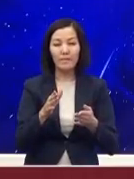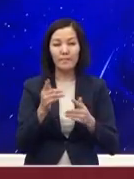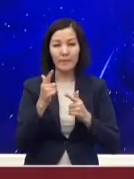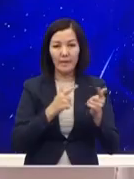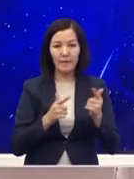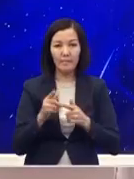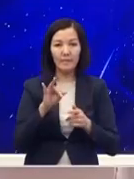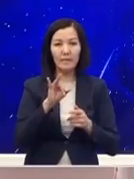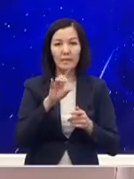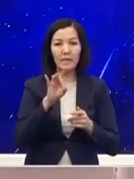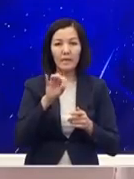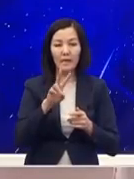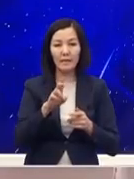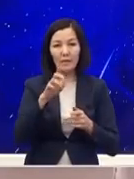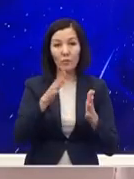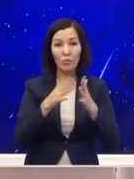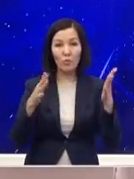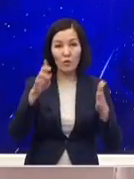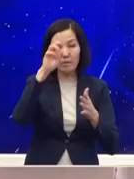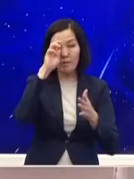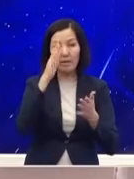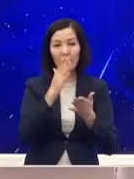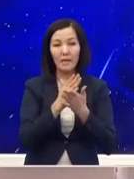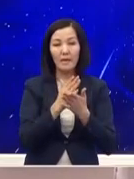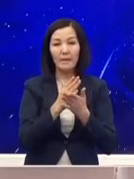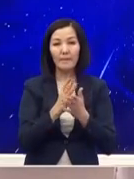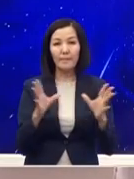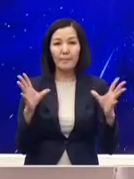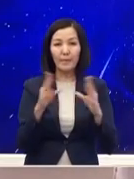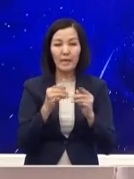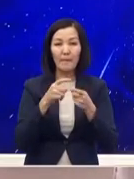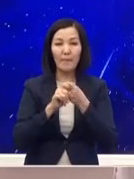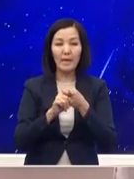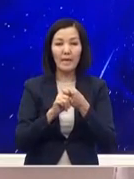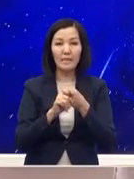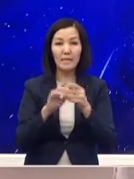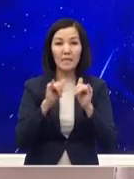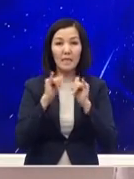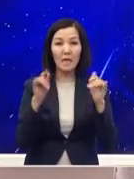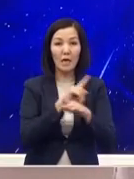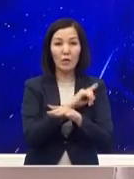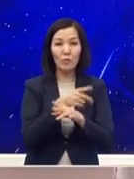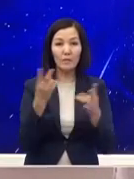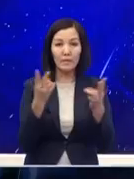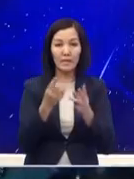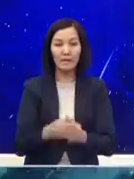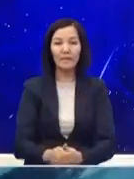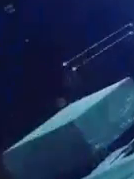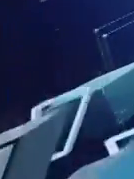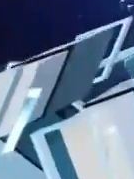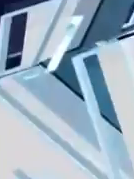дайынбыз. Иран деген енді үлкен мемлекет. Осындай мемлекеттермен қарым-қатынасты біз нығайтуымыз керек.